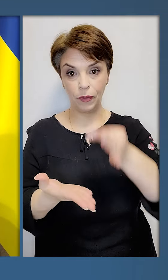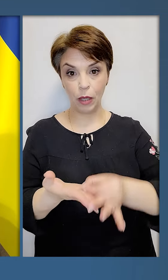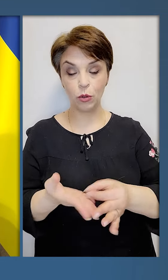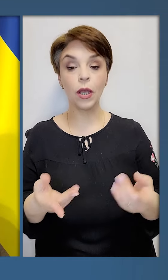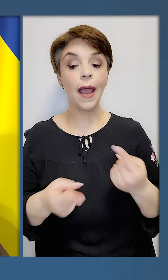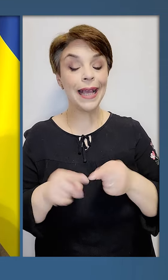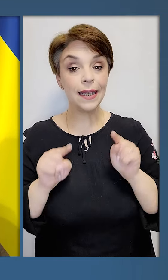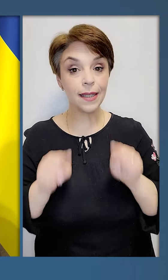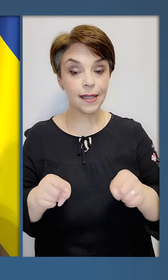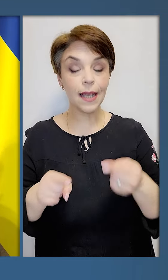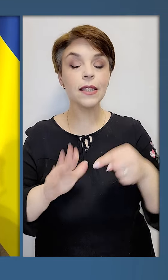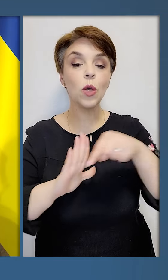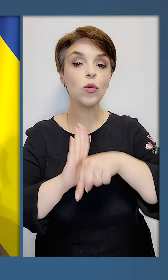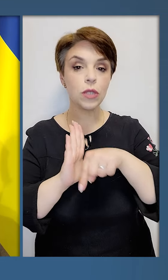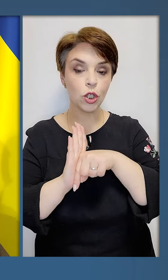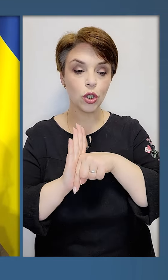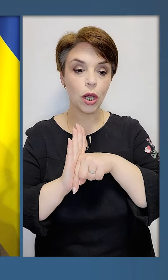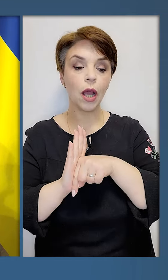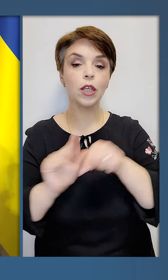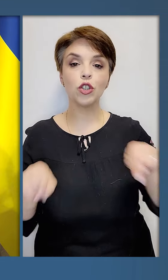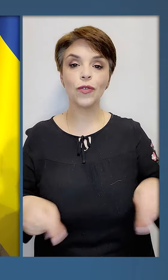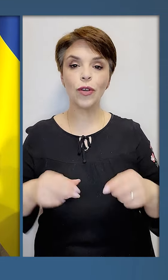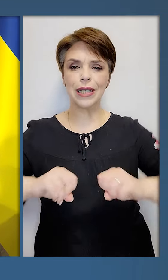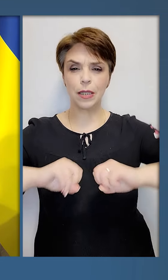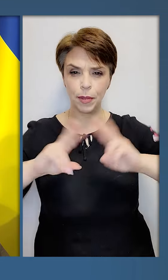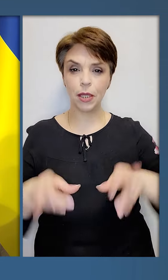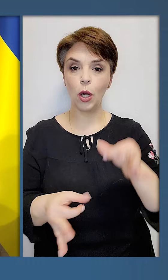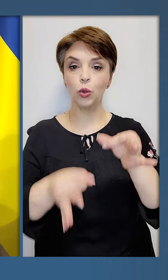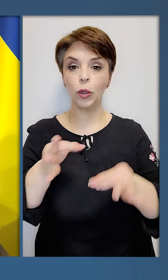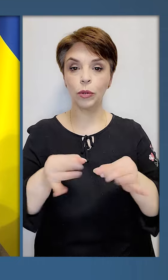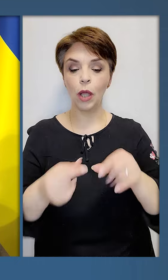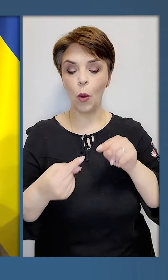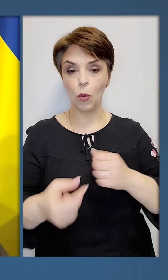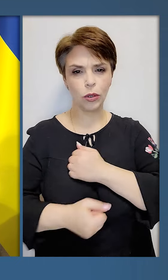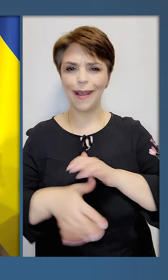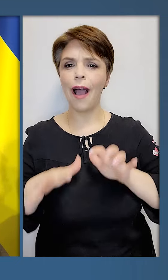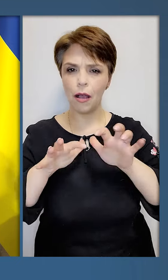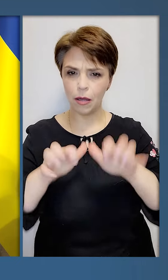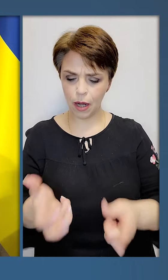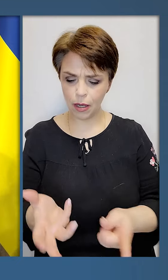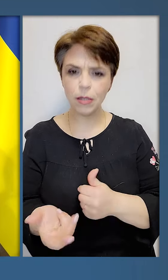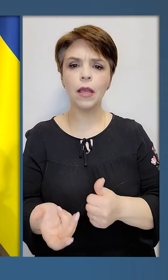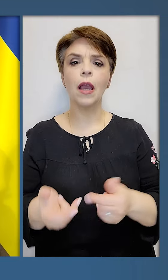відповідальності, і це означає створення спеціального трибуналу проти агресії.